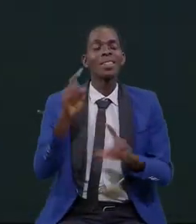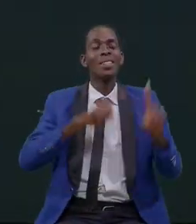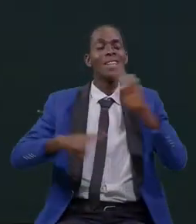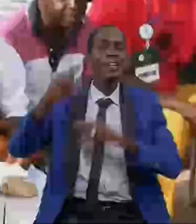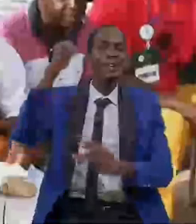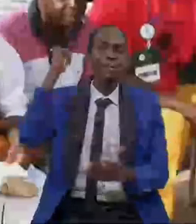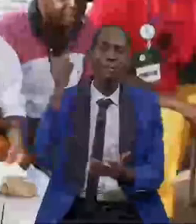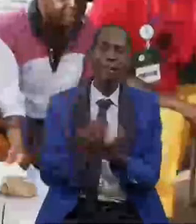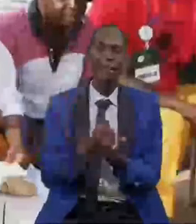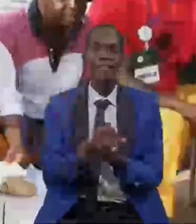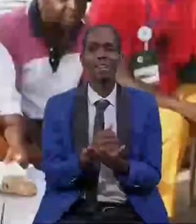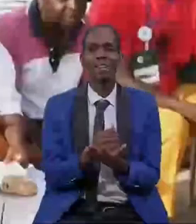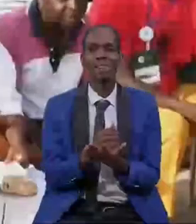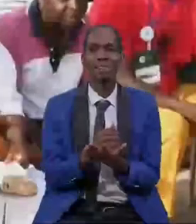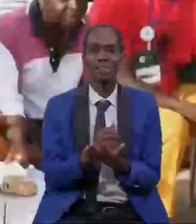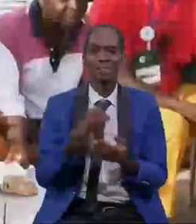Amen.